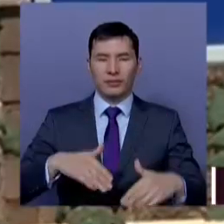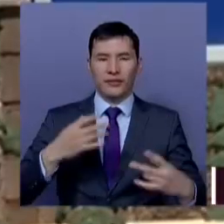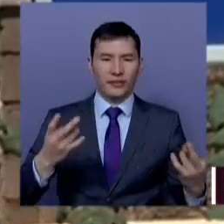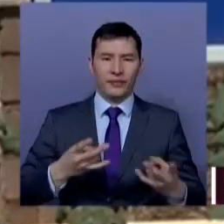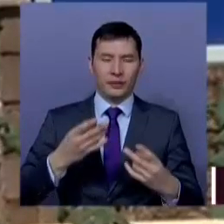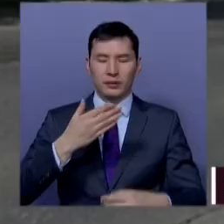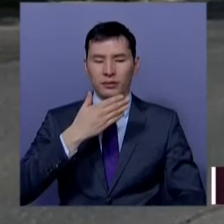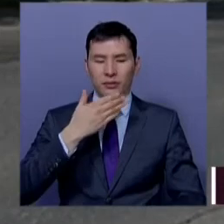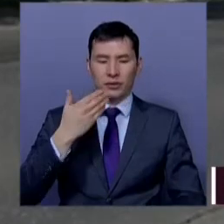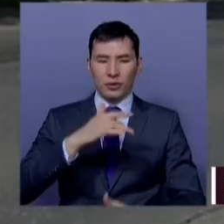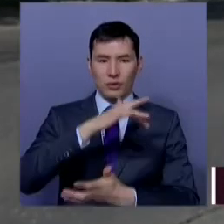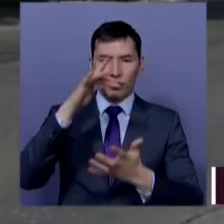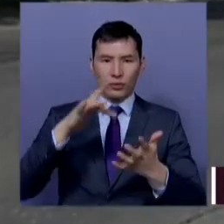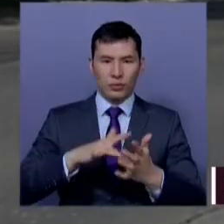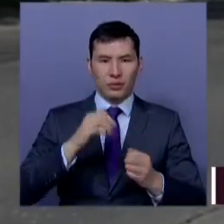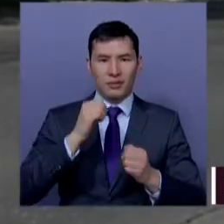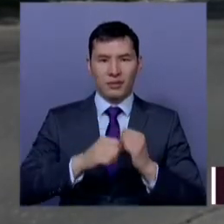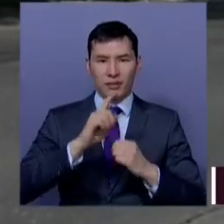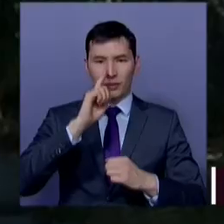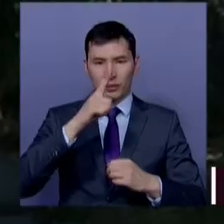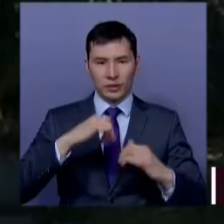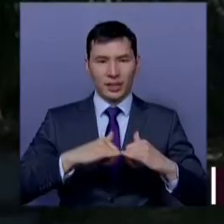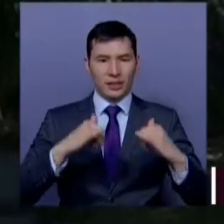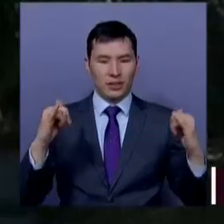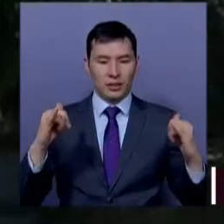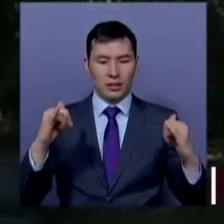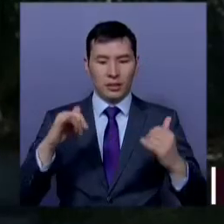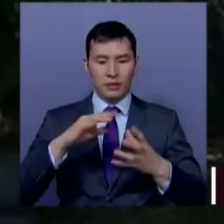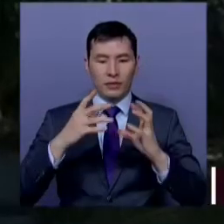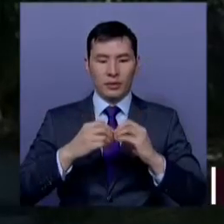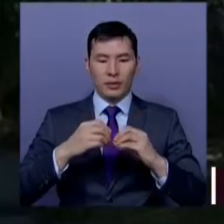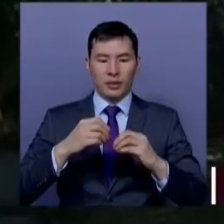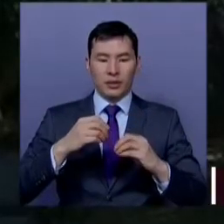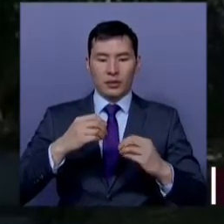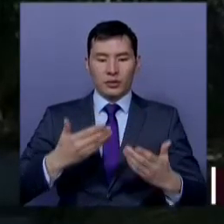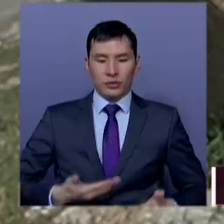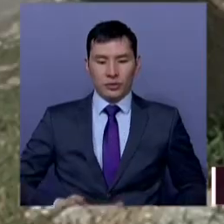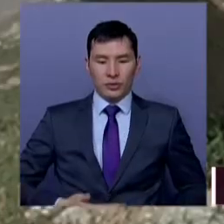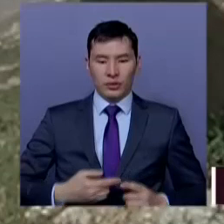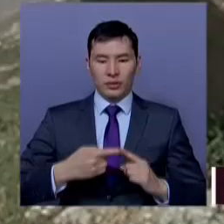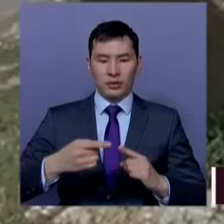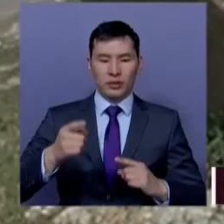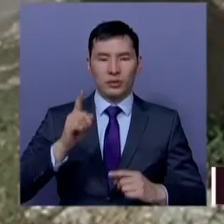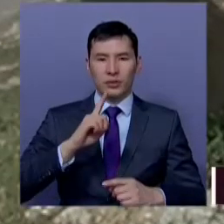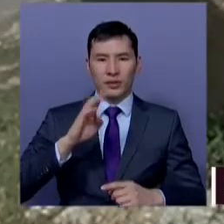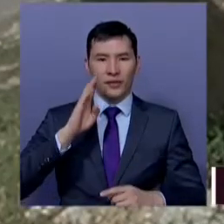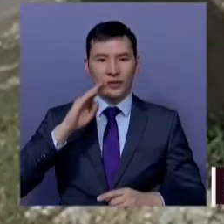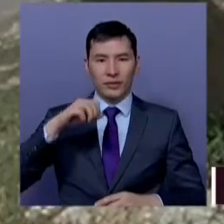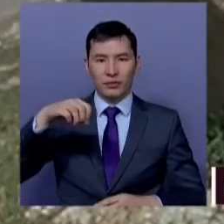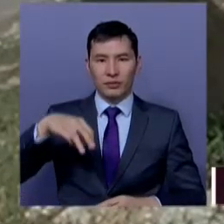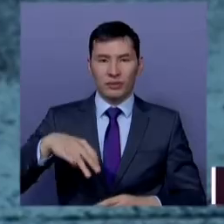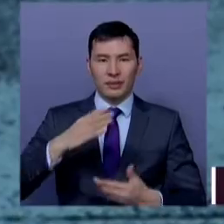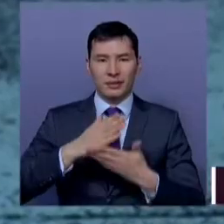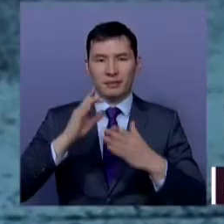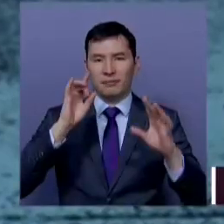көлемінің күн санап ұлғаюы бұған бірден бір себеп. Қала әкімінің есебінде тұрғындар әлде де ауыз судың ақсап тұрғанын алға тартты. Десе де